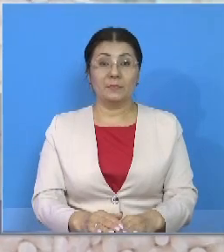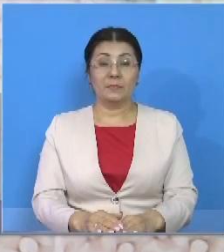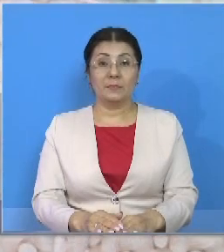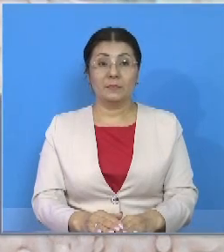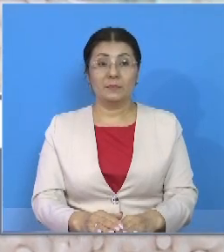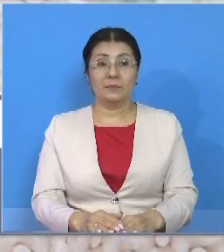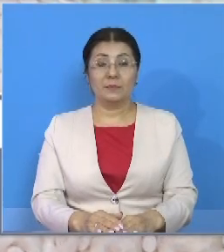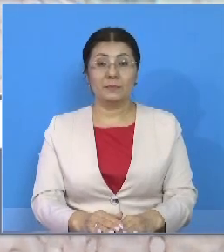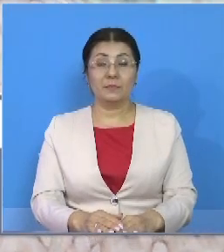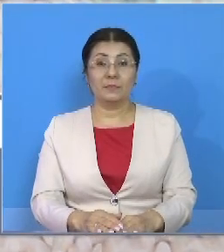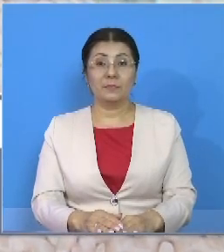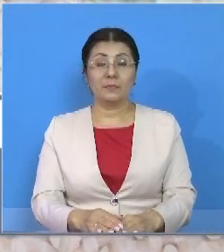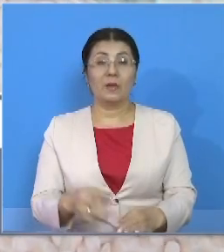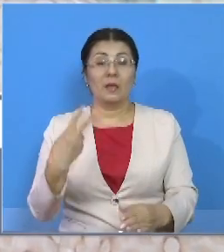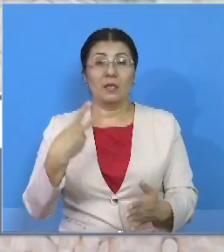Она должна была